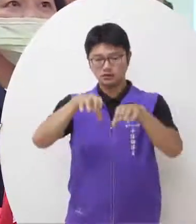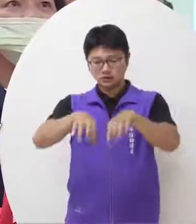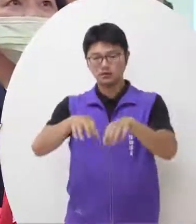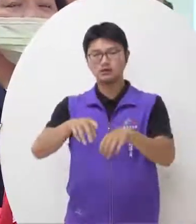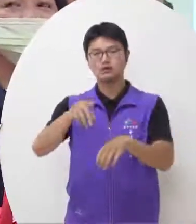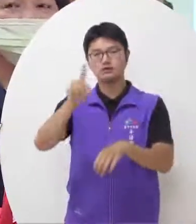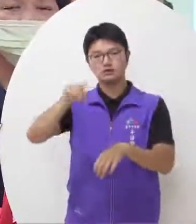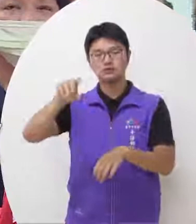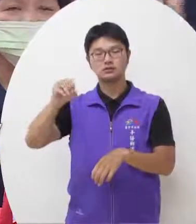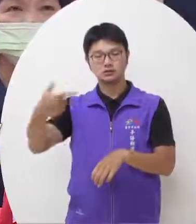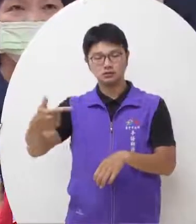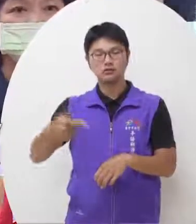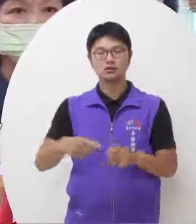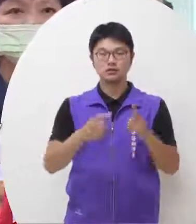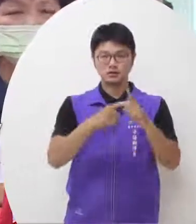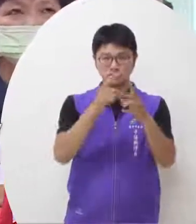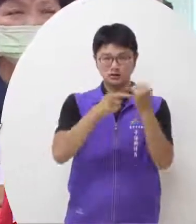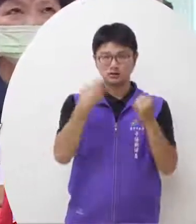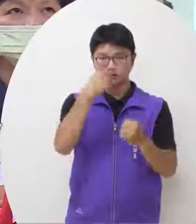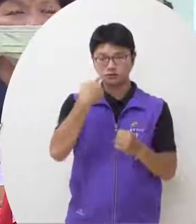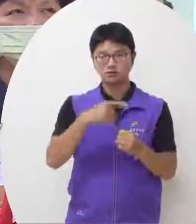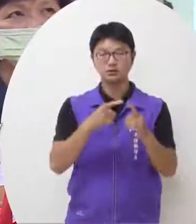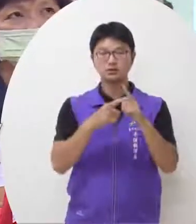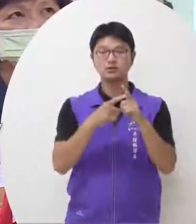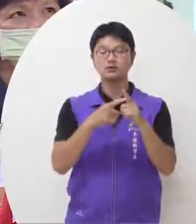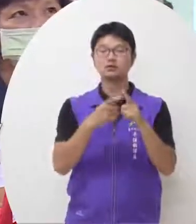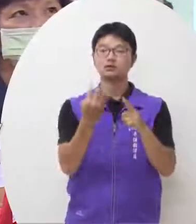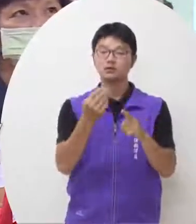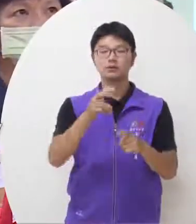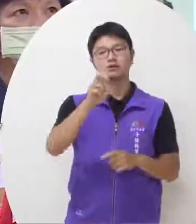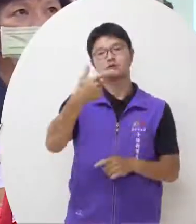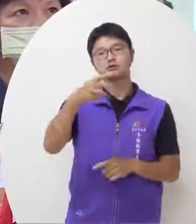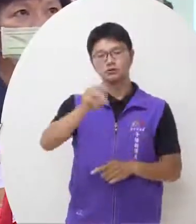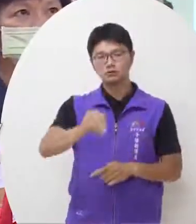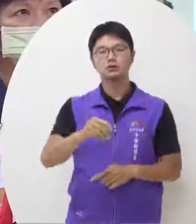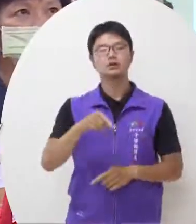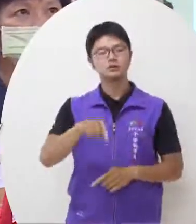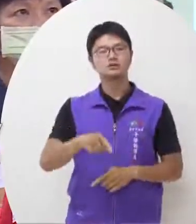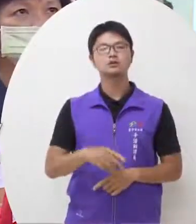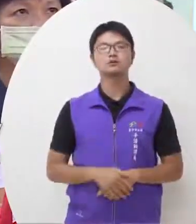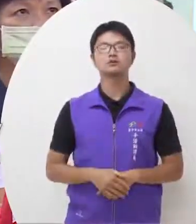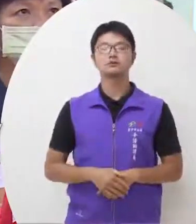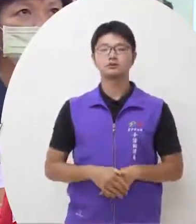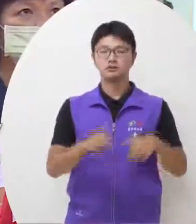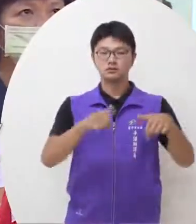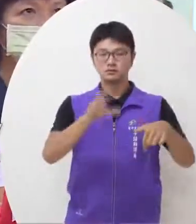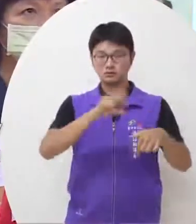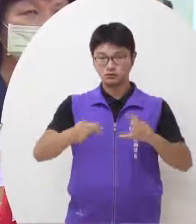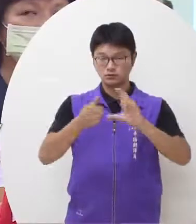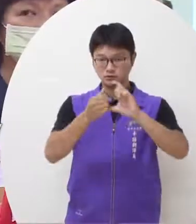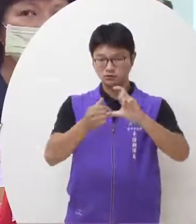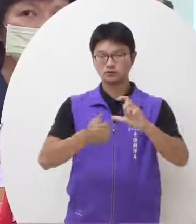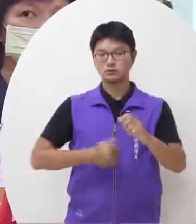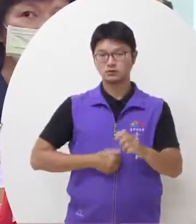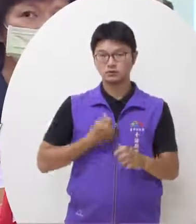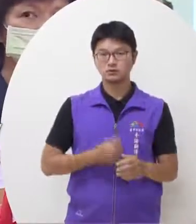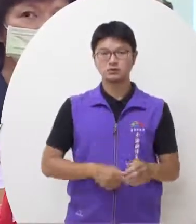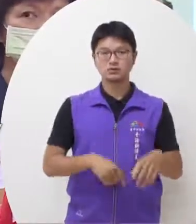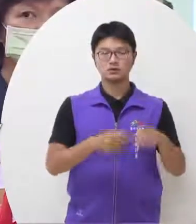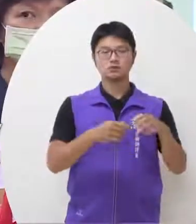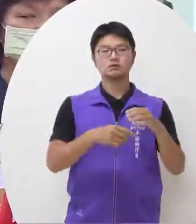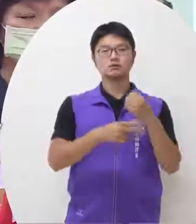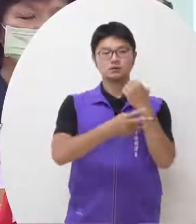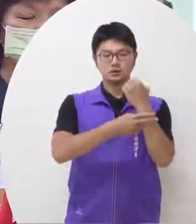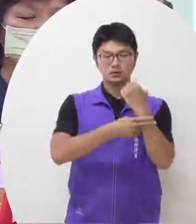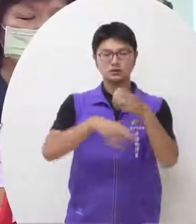23万人，所以呢我觉得在西屯区在整个区里来说它的人口数已经逐渐在增